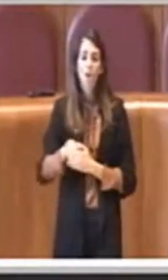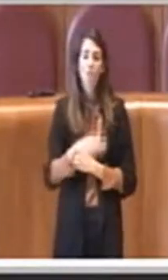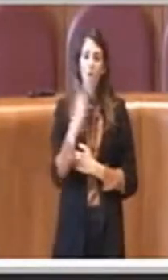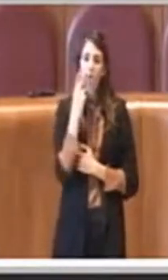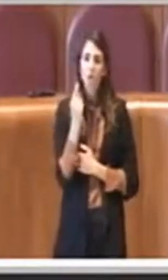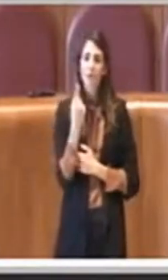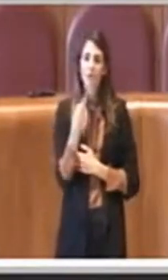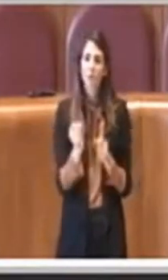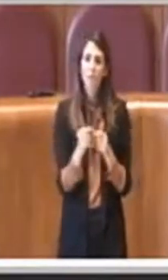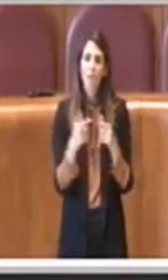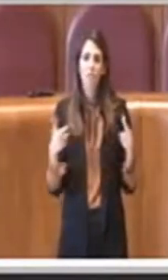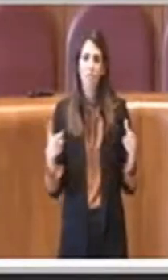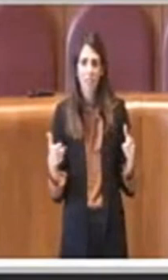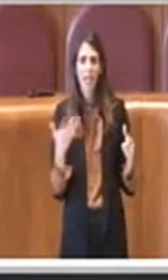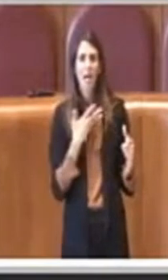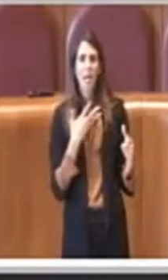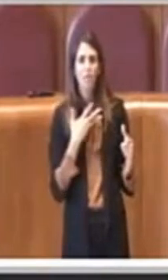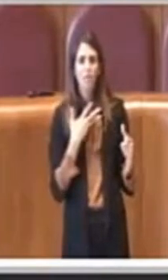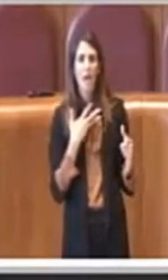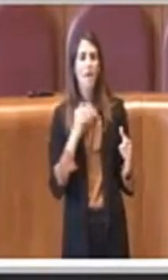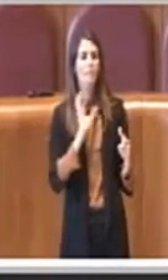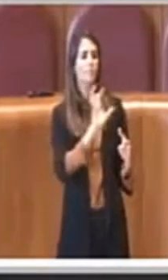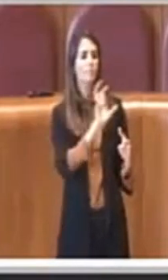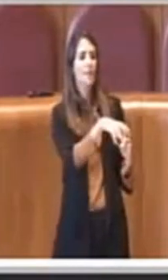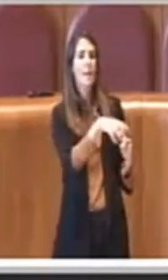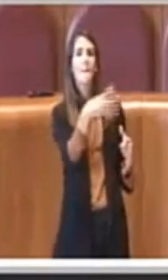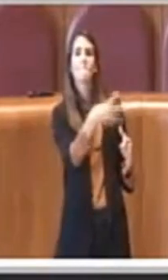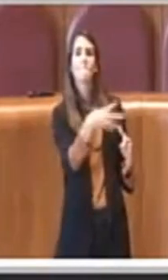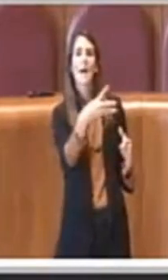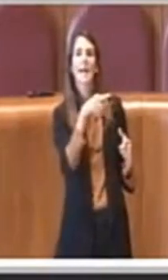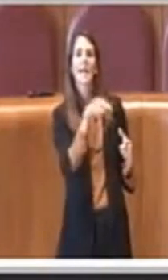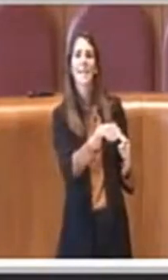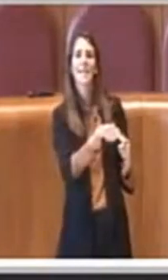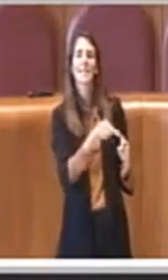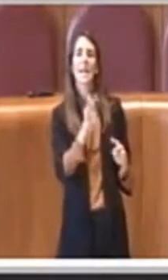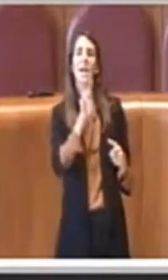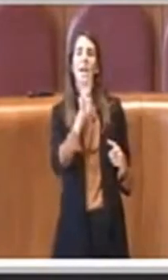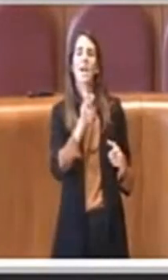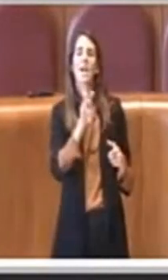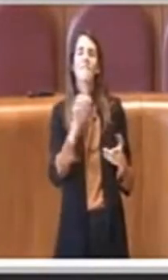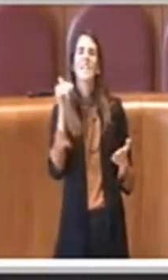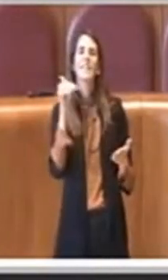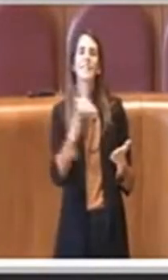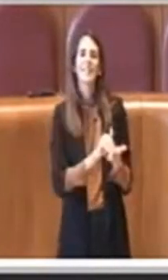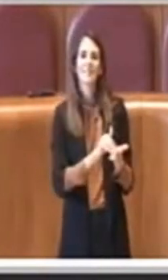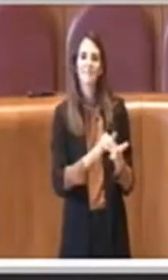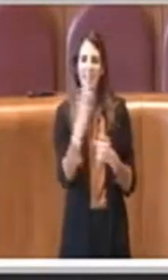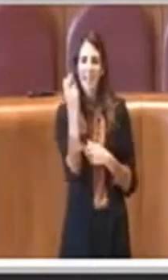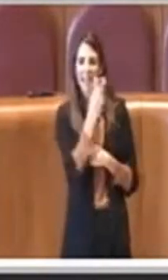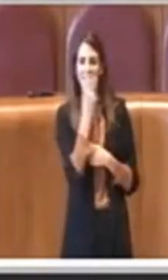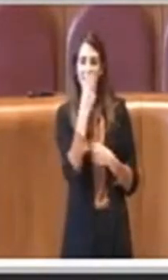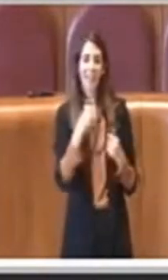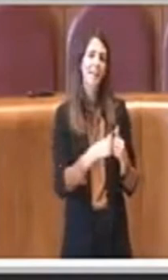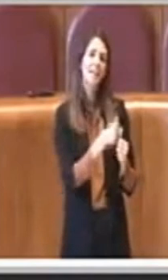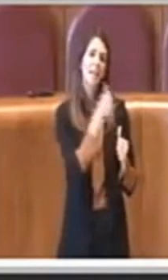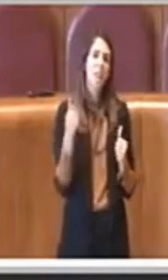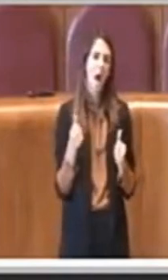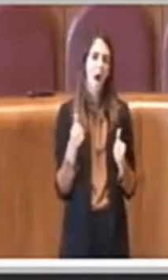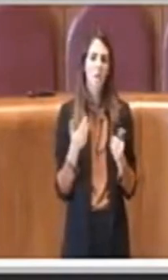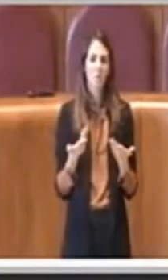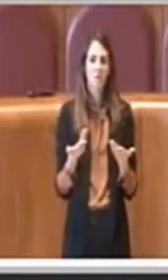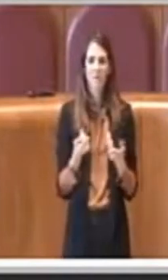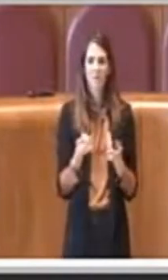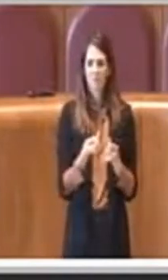compostaggio a Maccarese che tratta 20.000 tonnellate all'anno, un'inezia, un'inezia, il nulla